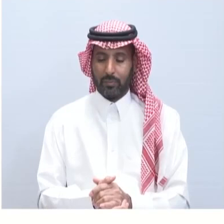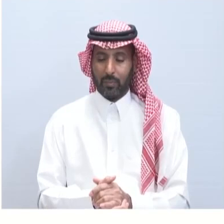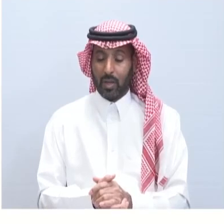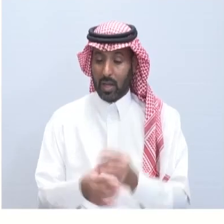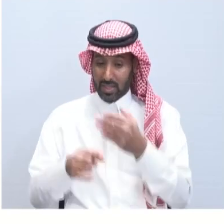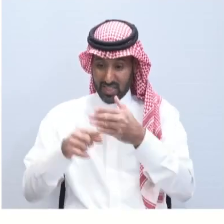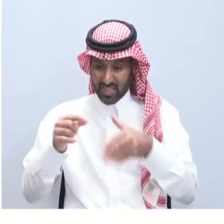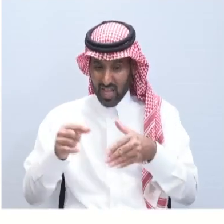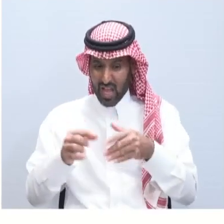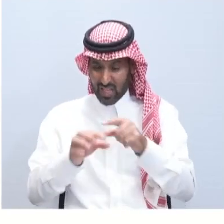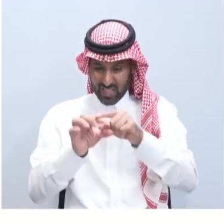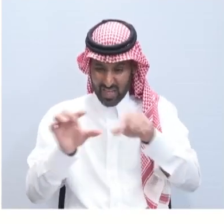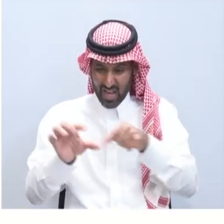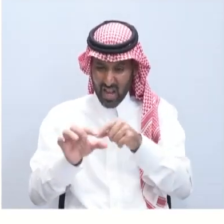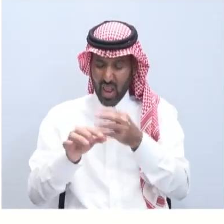الانشطار